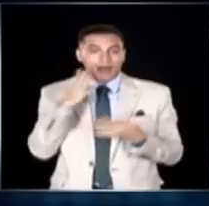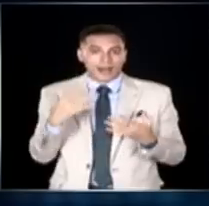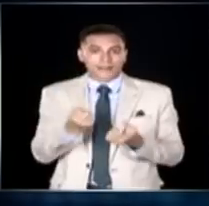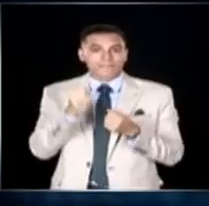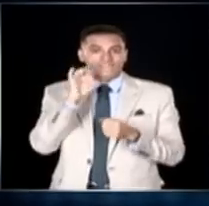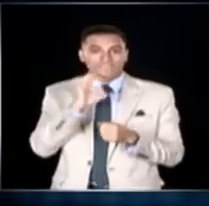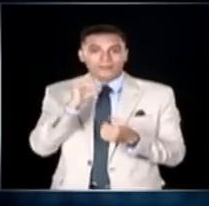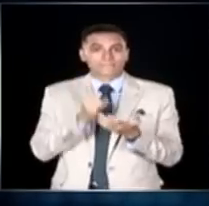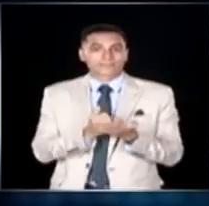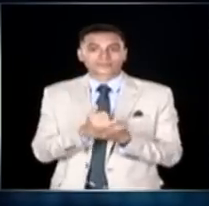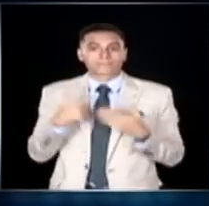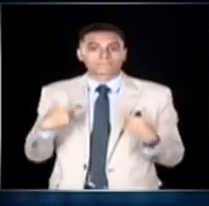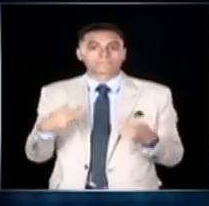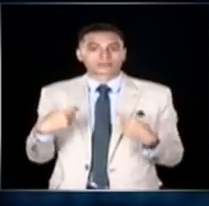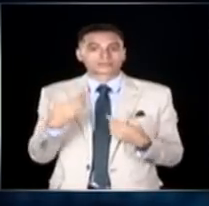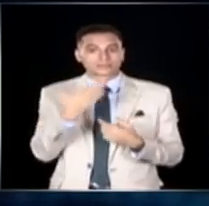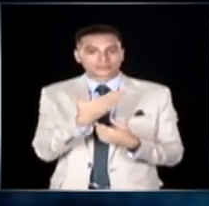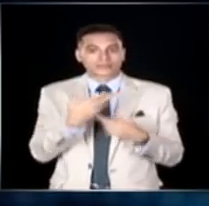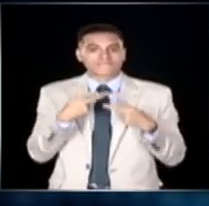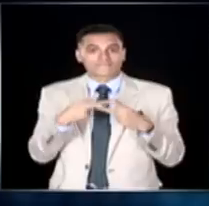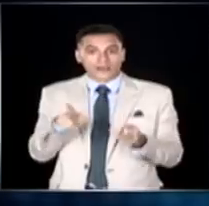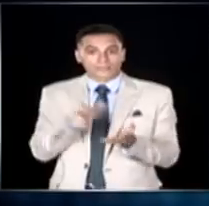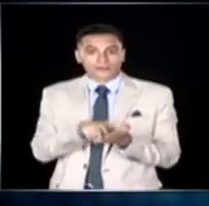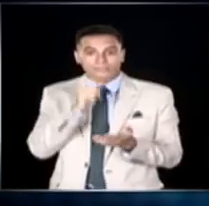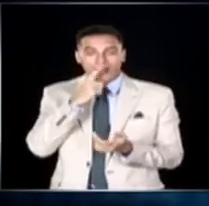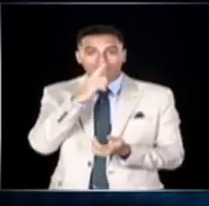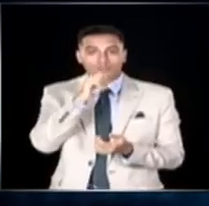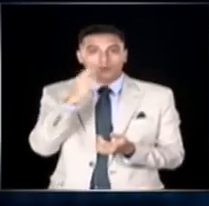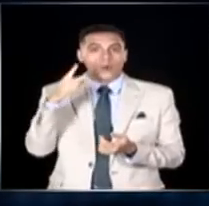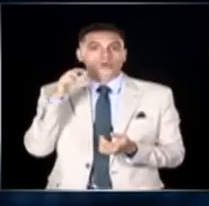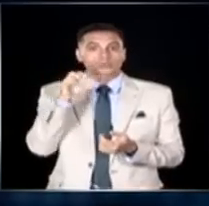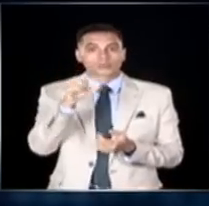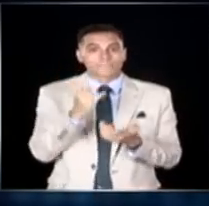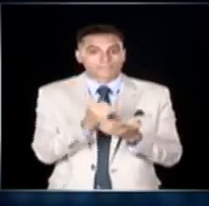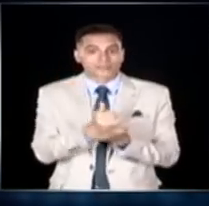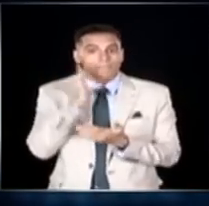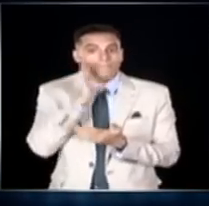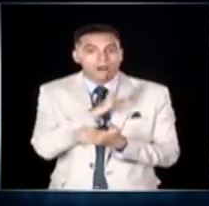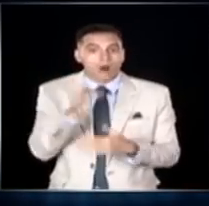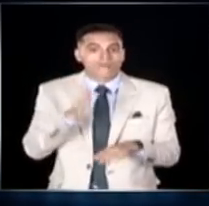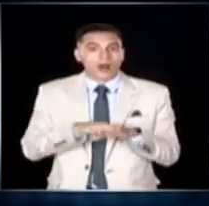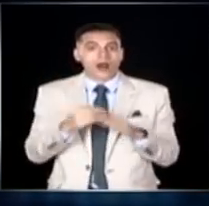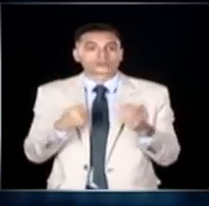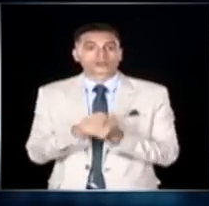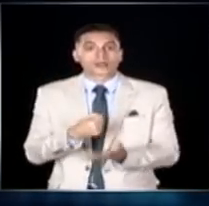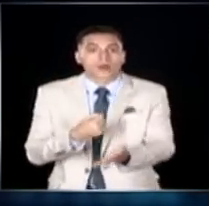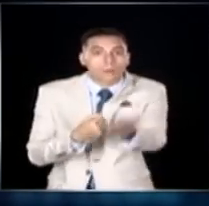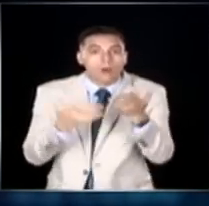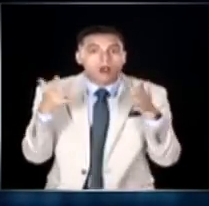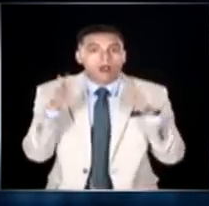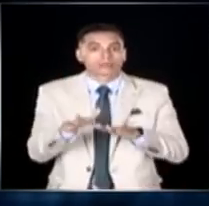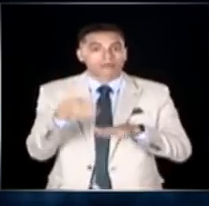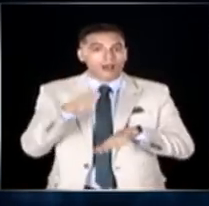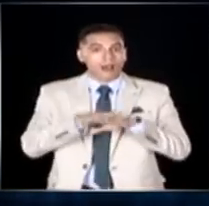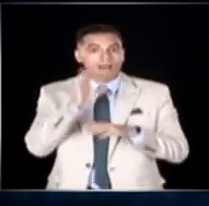النزهة التعليمية، افتتحت عام 1991. حصدت المراكز الأولى على مستوى الجمهورية في